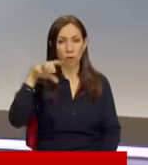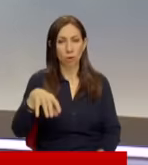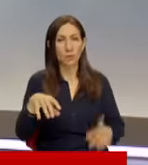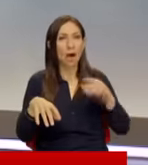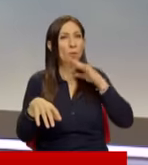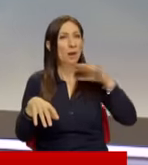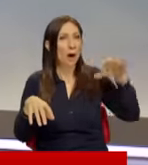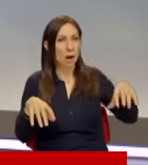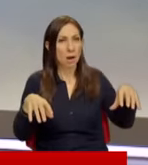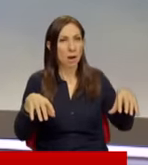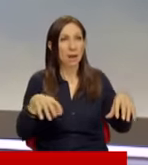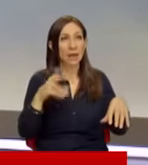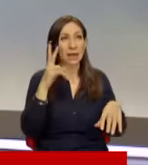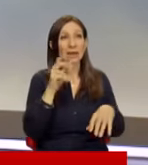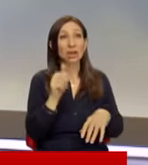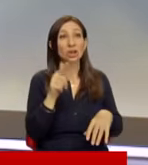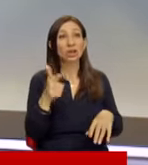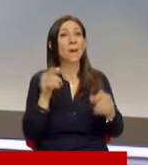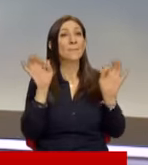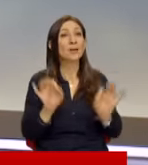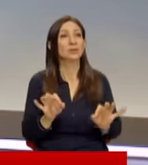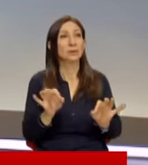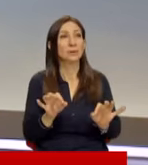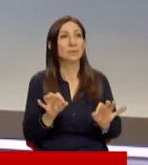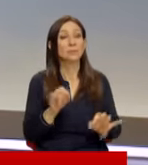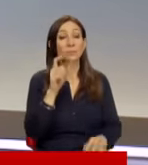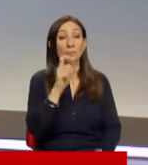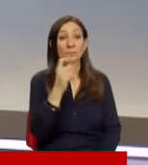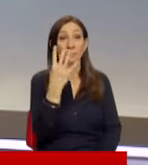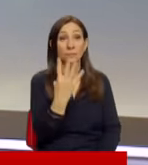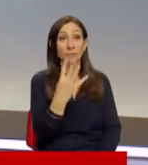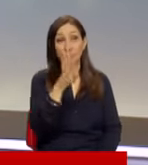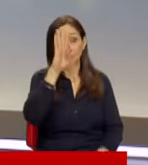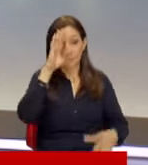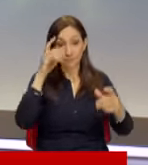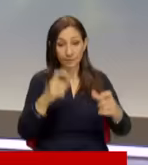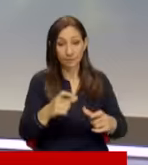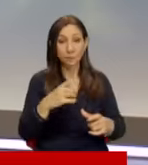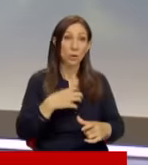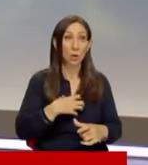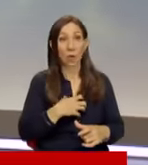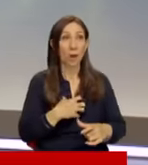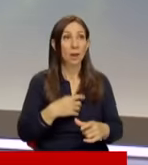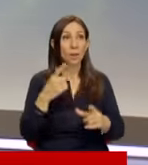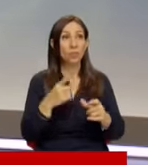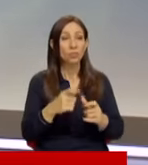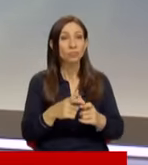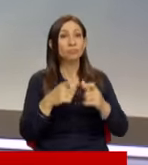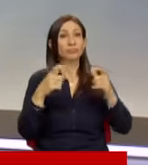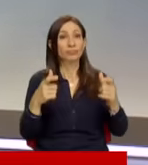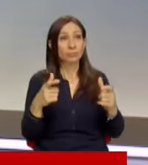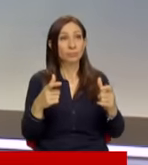biri Avrupa yakasındaydı, iki ilçe alarak başladı. 94'te İstanbul'la ve Konya'yla bunu